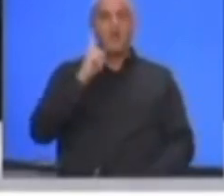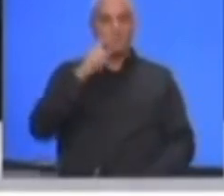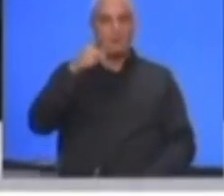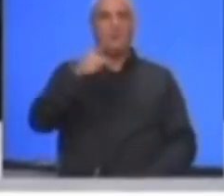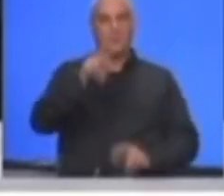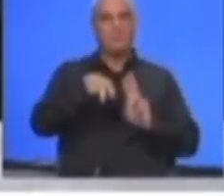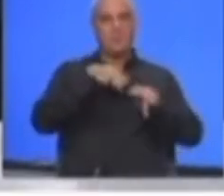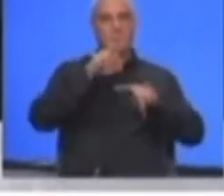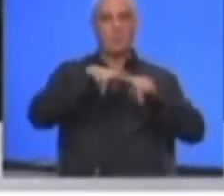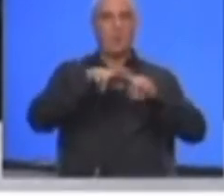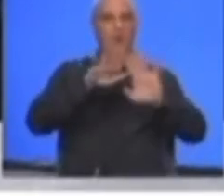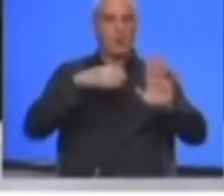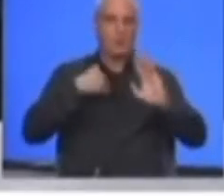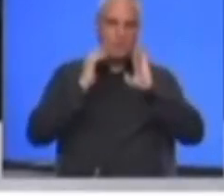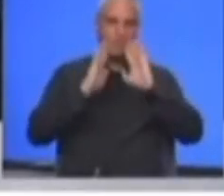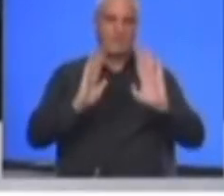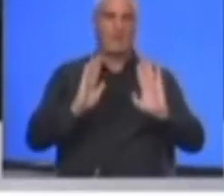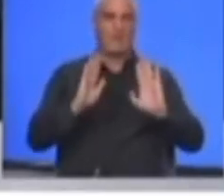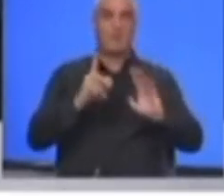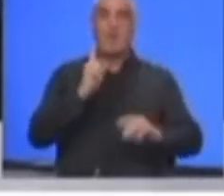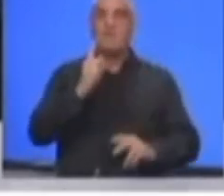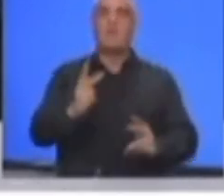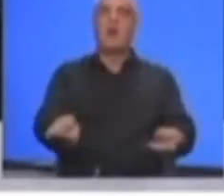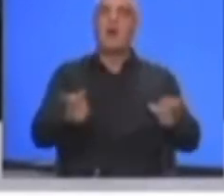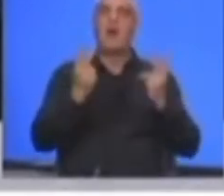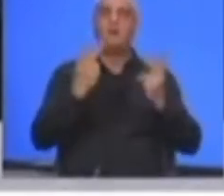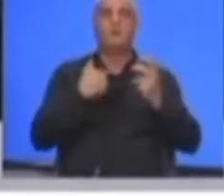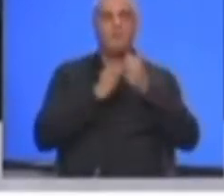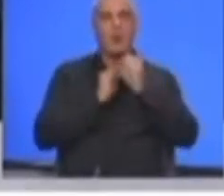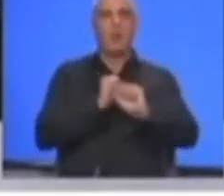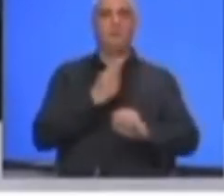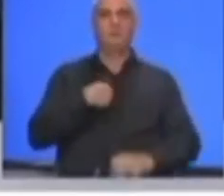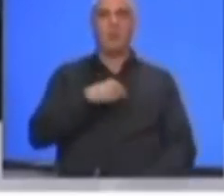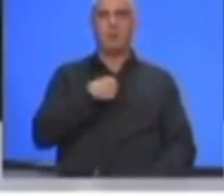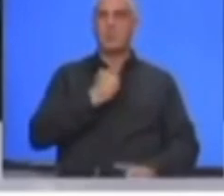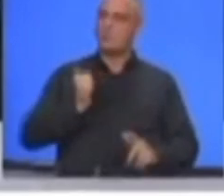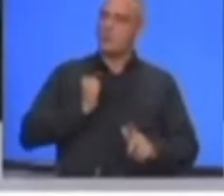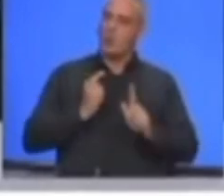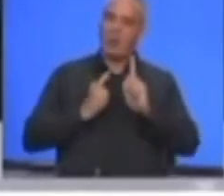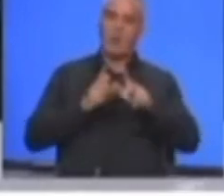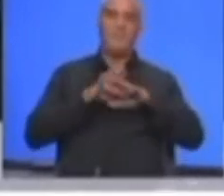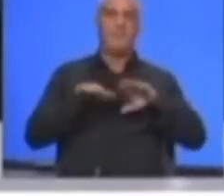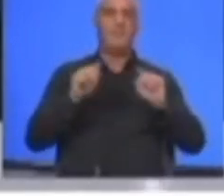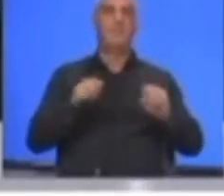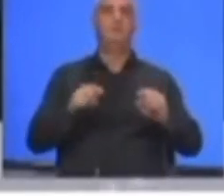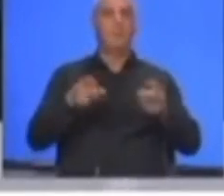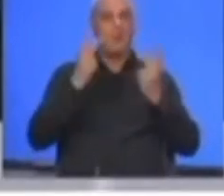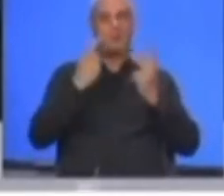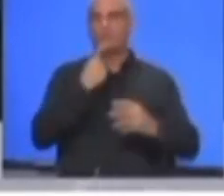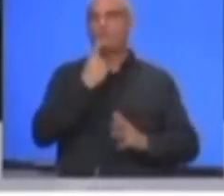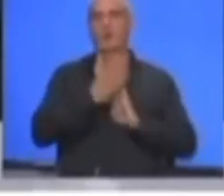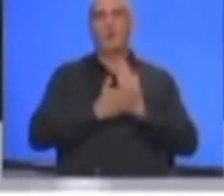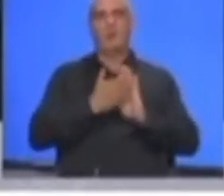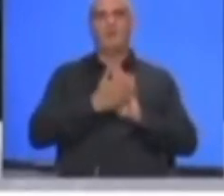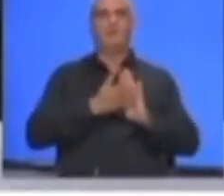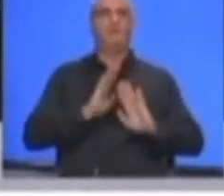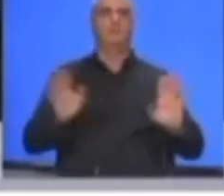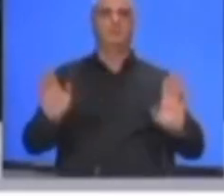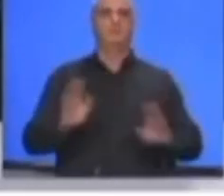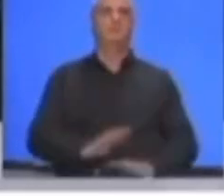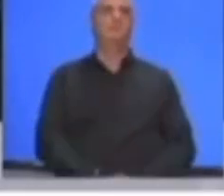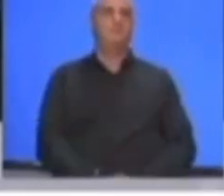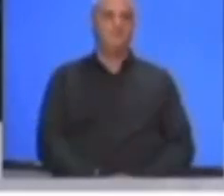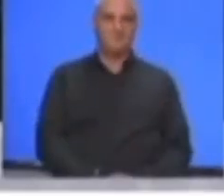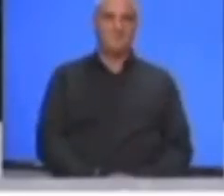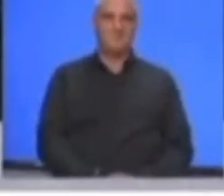תטפלו אחרי זה, אני מאמין. אבל חשוב לחזק אותנו, את הלוחמים שבשטח. חשוב להגיד את זה. וזה הסיבה שאני גם להגיד.